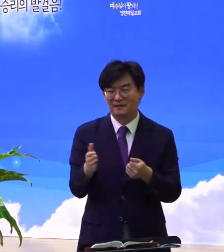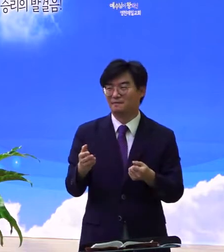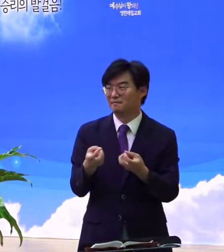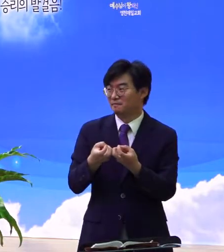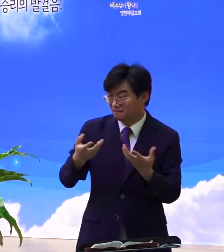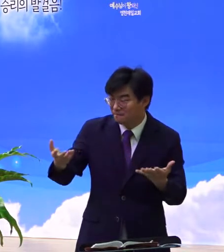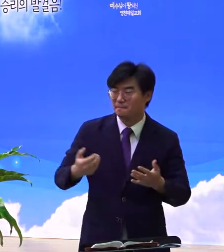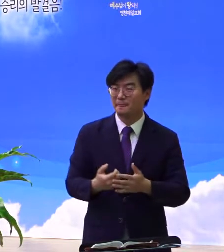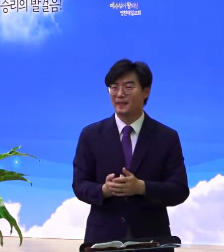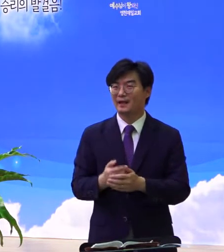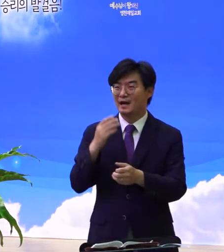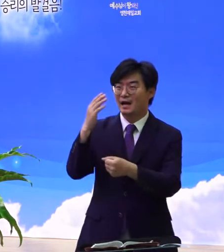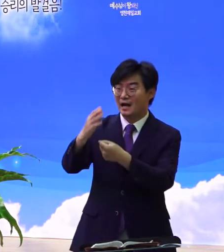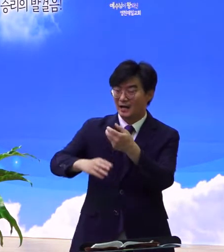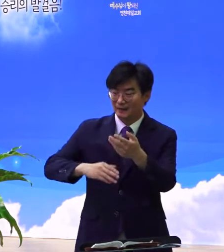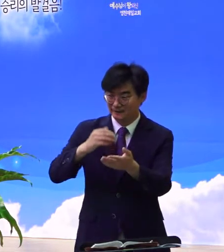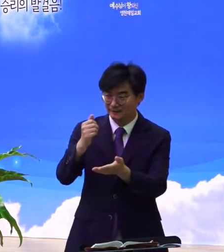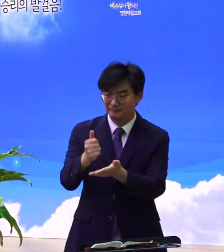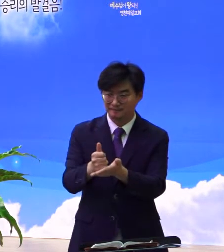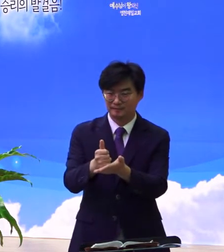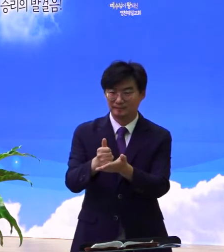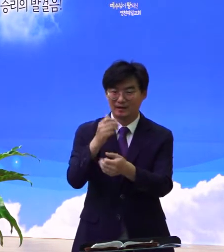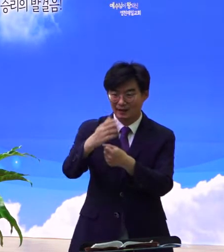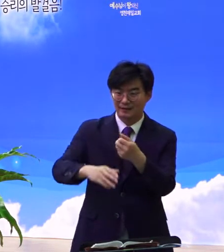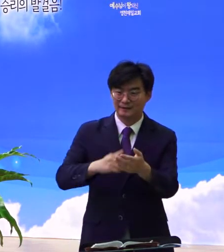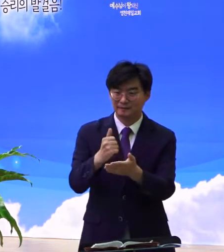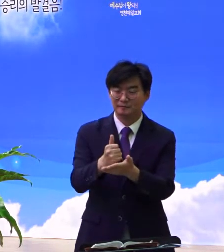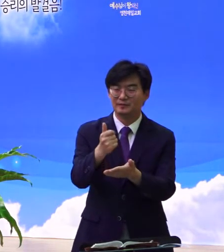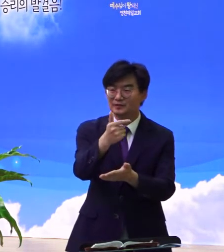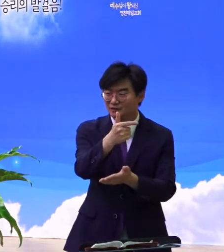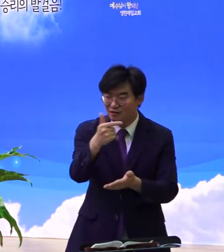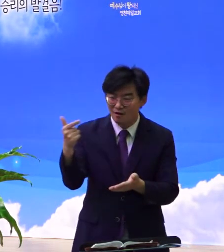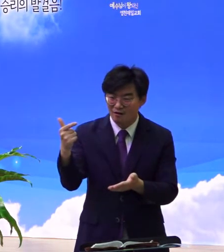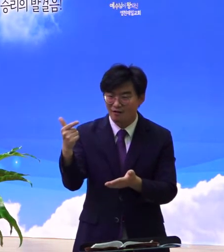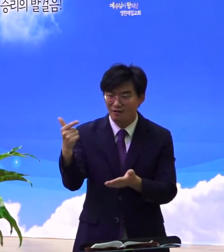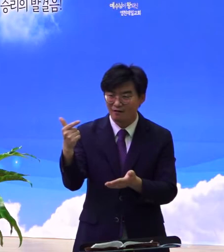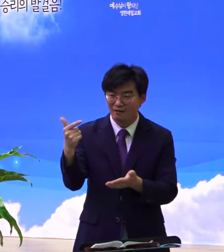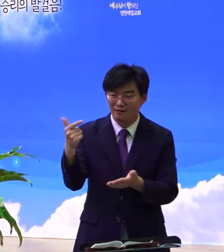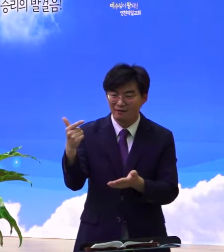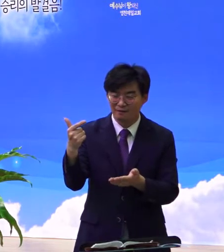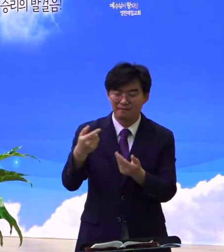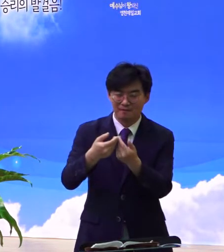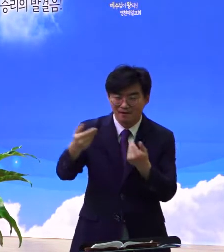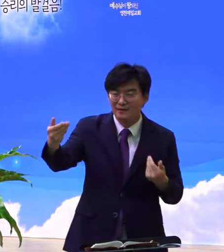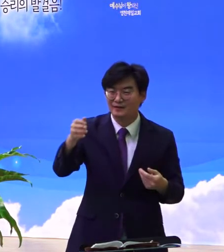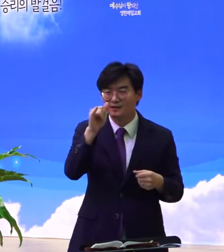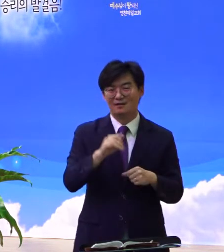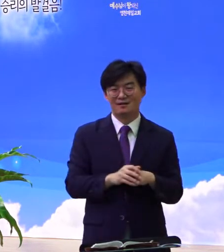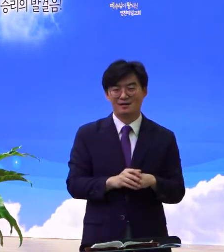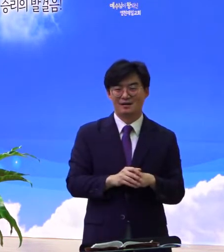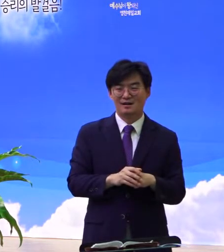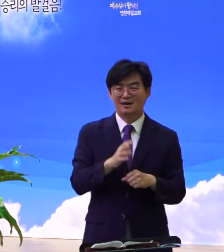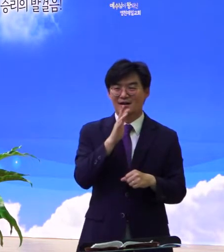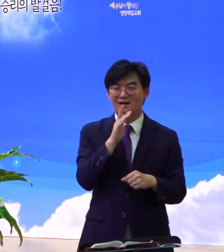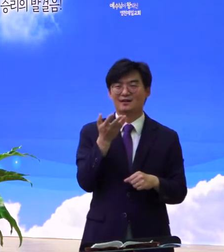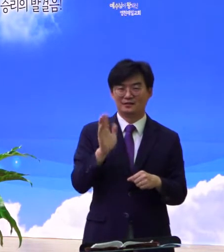하나님이 없는 공허함에서 오는 답답함, 하나님 없이